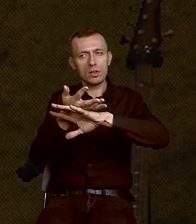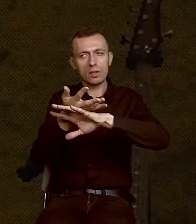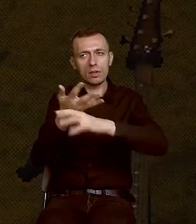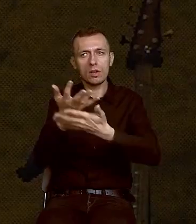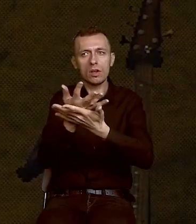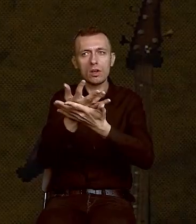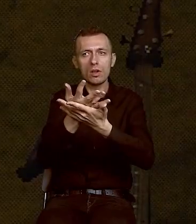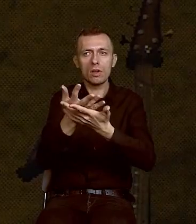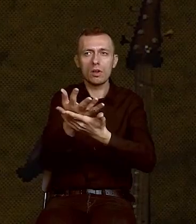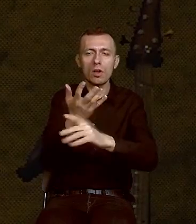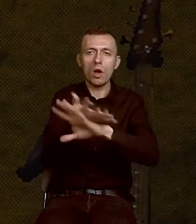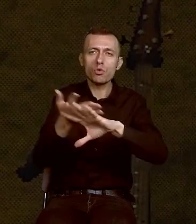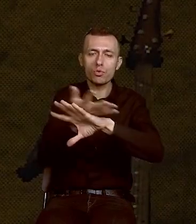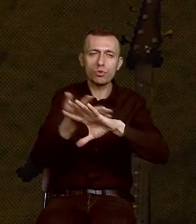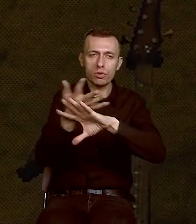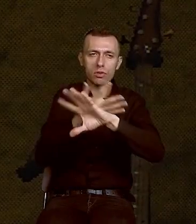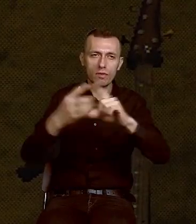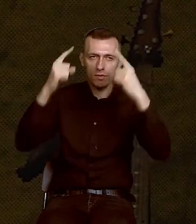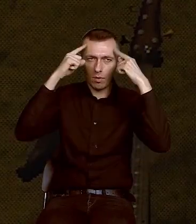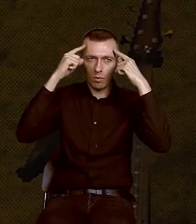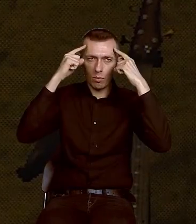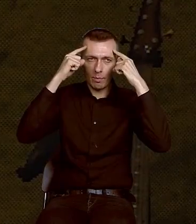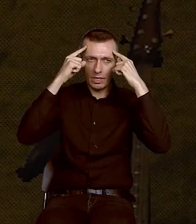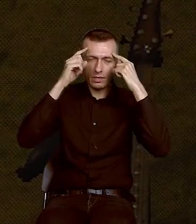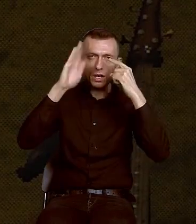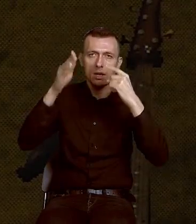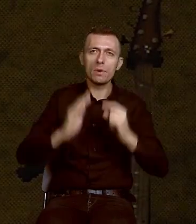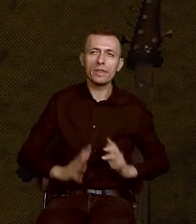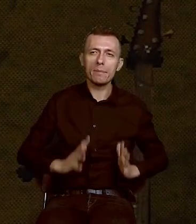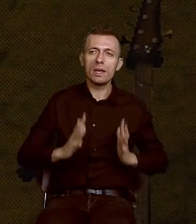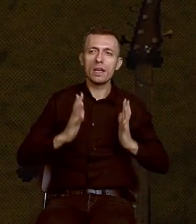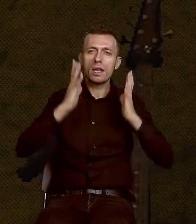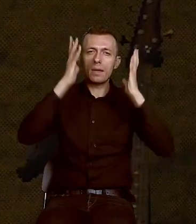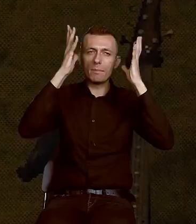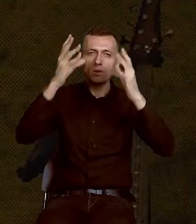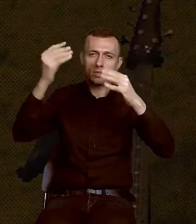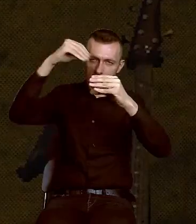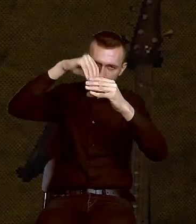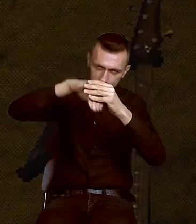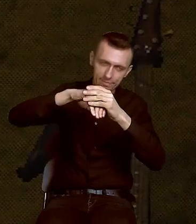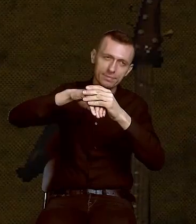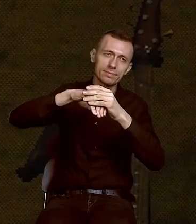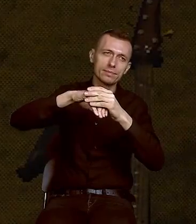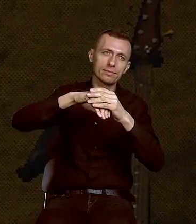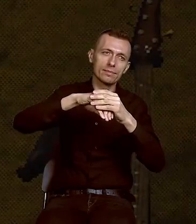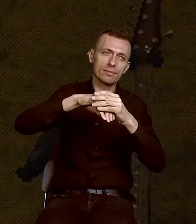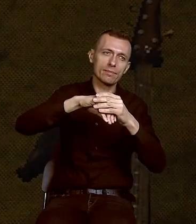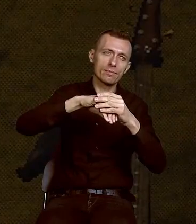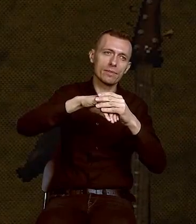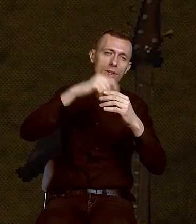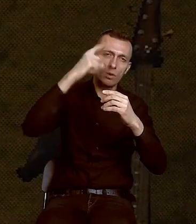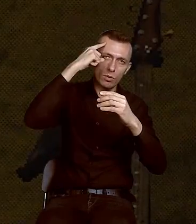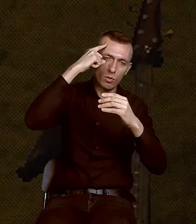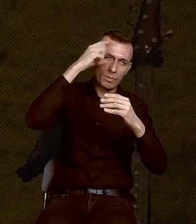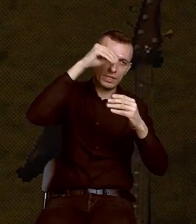słyszycie? A zaangażowane emocje uaktywniają naszą wolę, a rezultatem